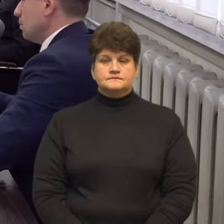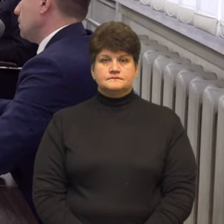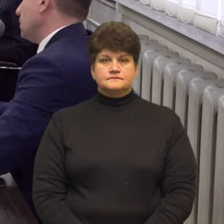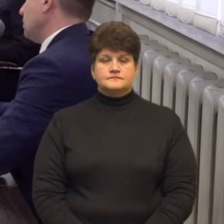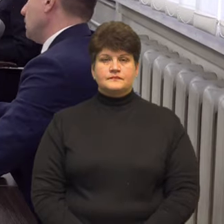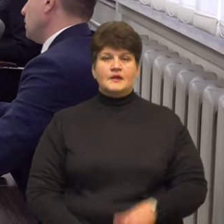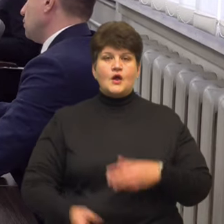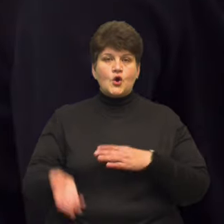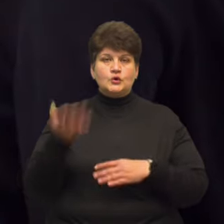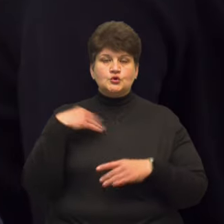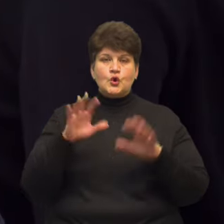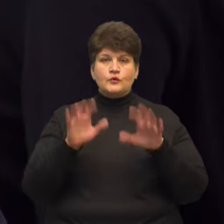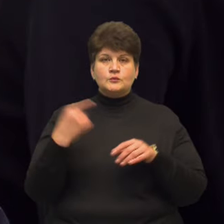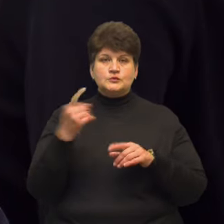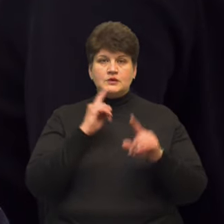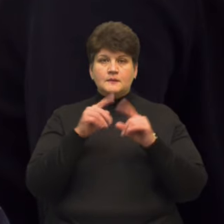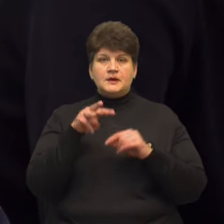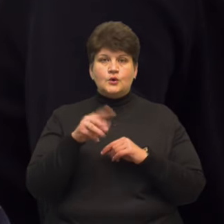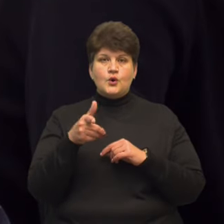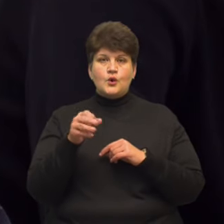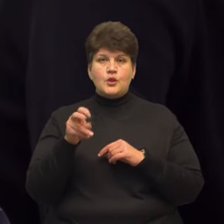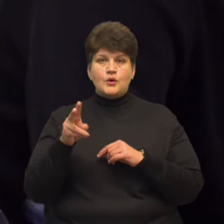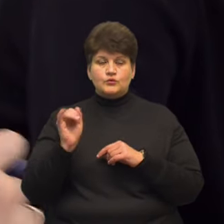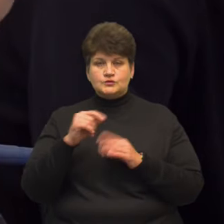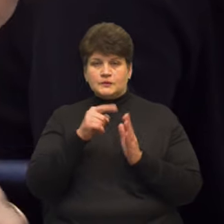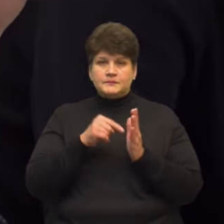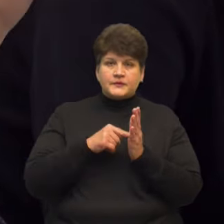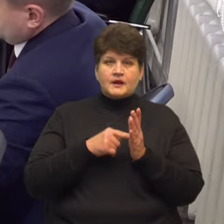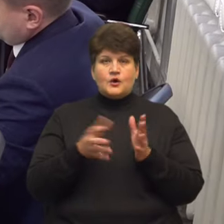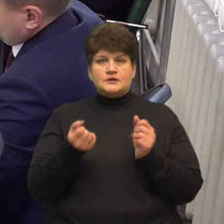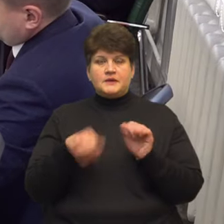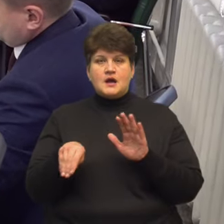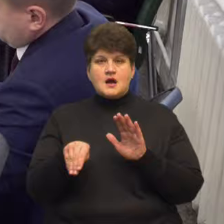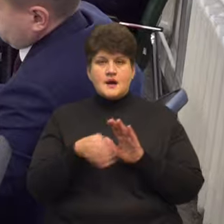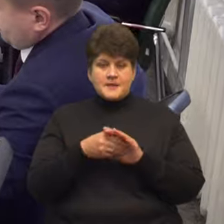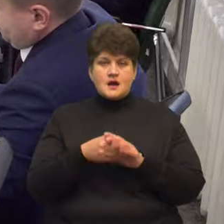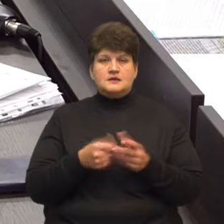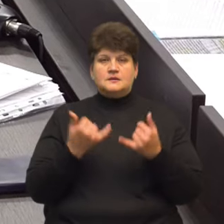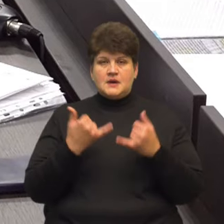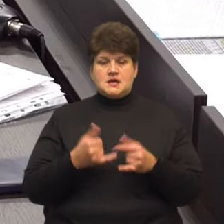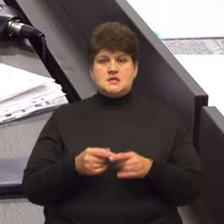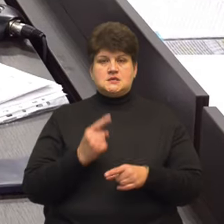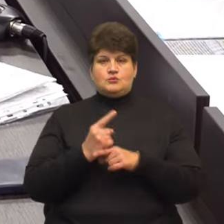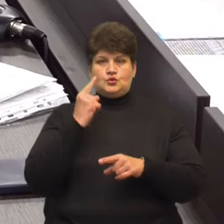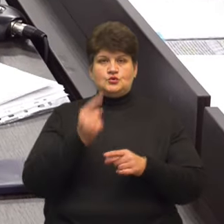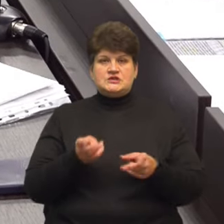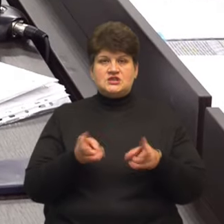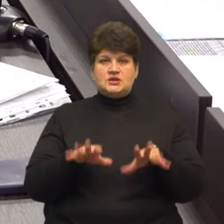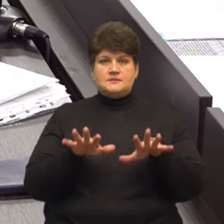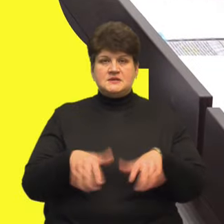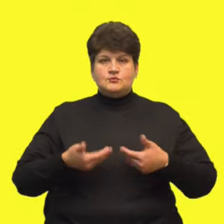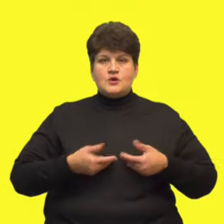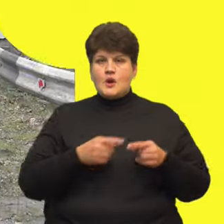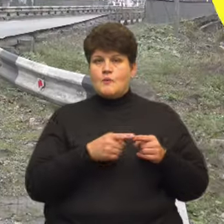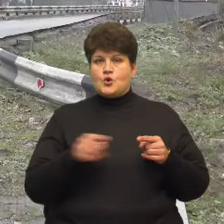колишньому голові облради Михайлу головку якого підозрюють у отриманні хабаря відтепер заборонено залишати місце проживання протягом двох